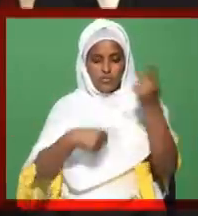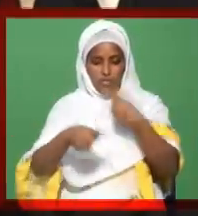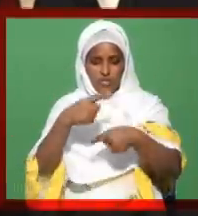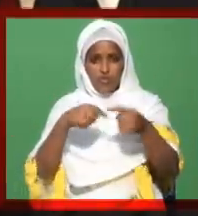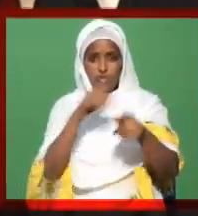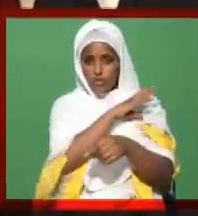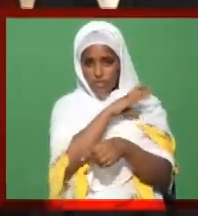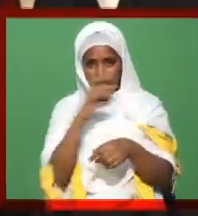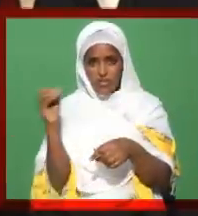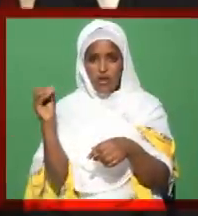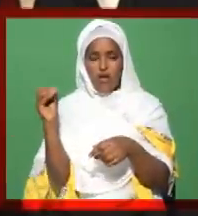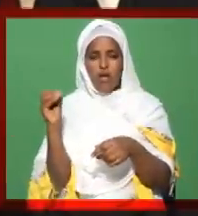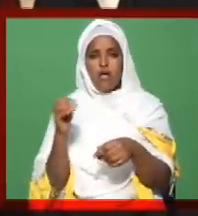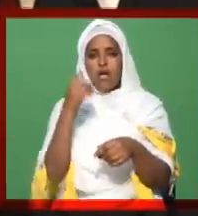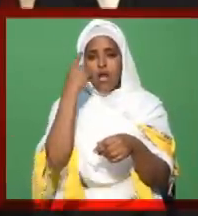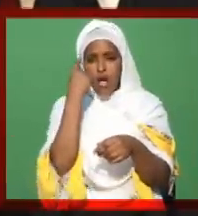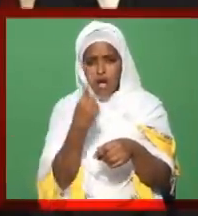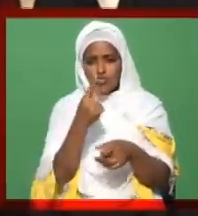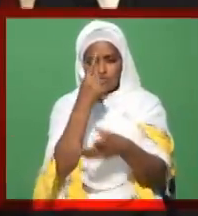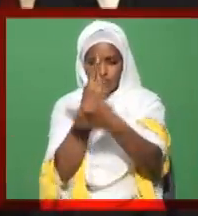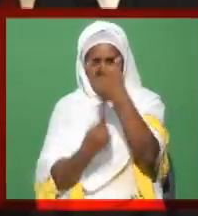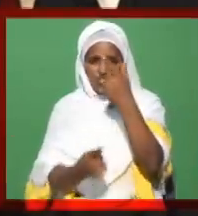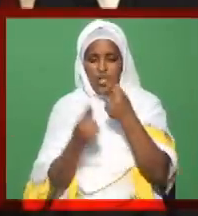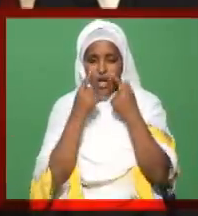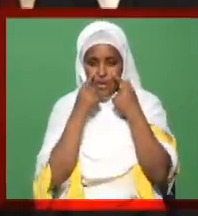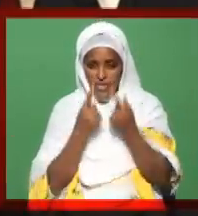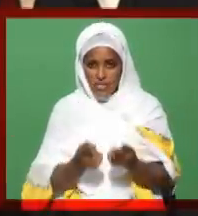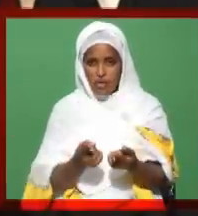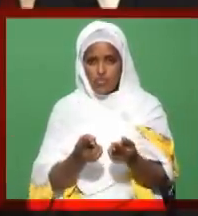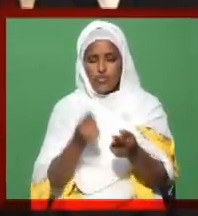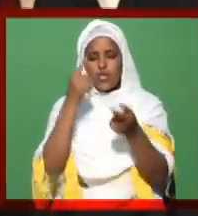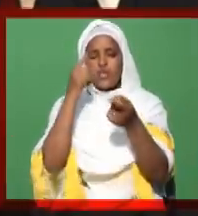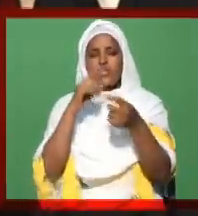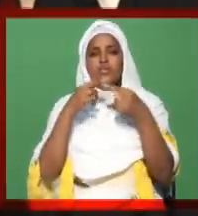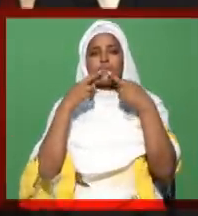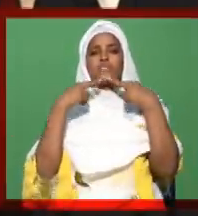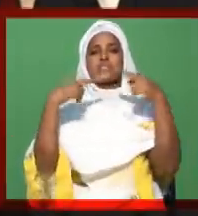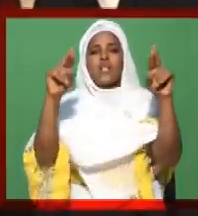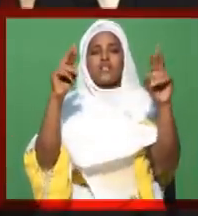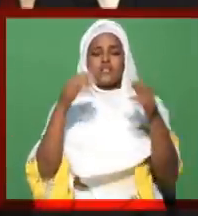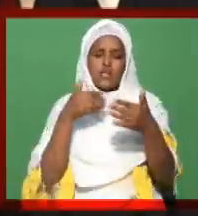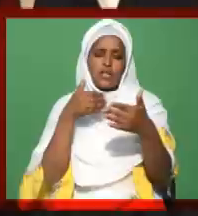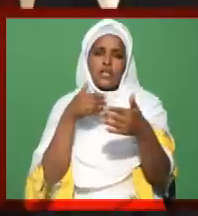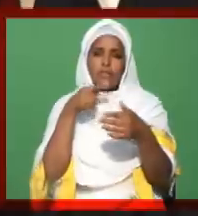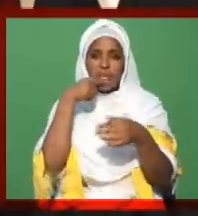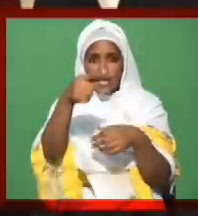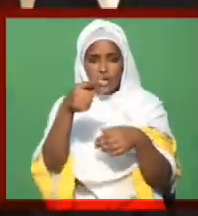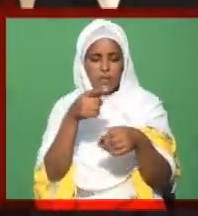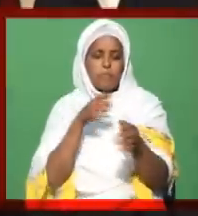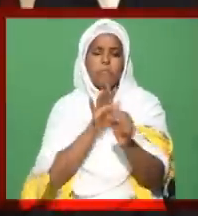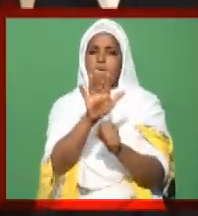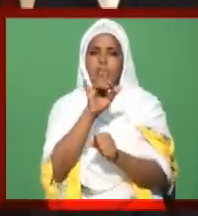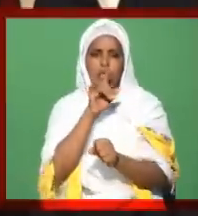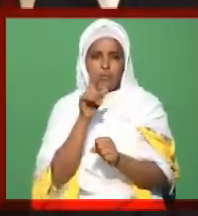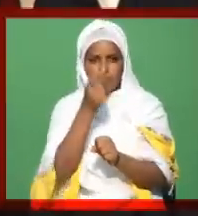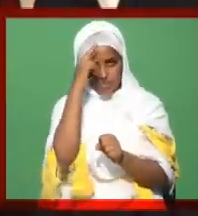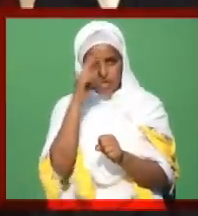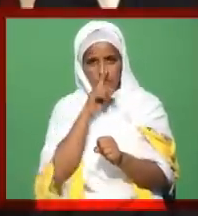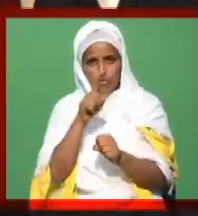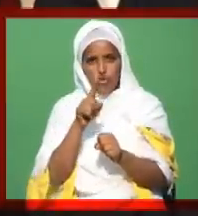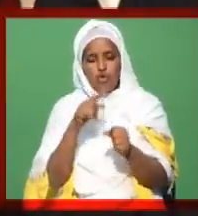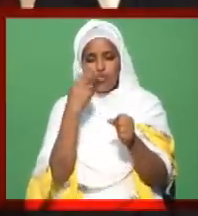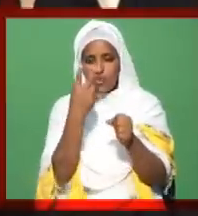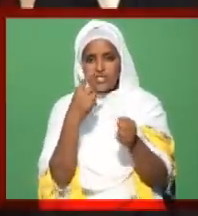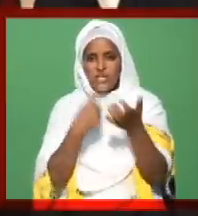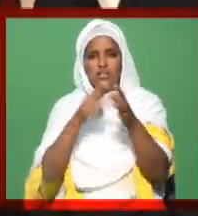متتون أبدا. عندو بتشا متتاي تو يمسراش لمنكر بكيسلونن. هولت ناك زي